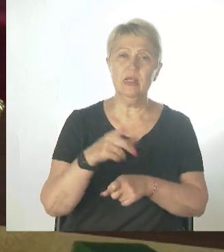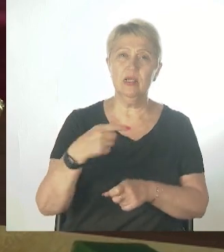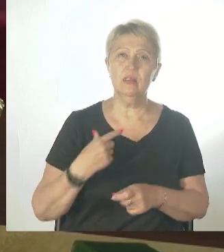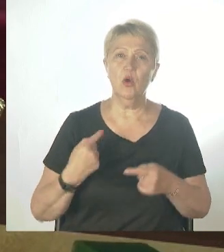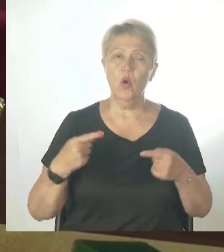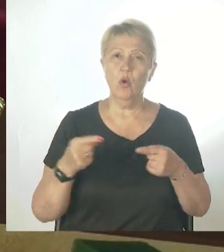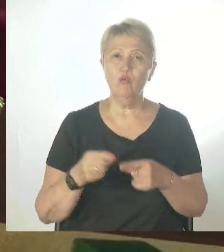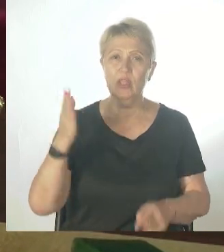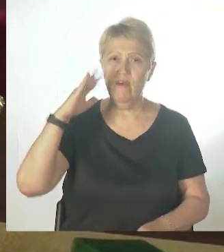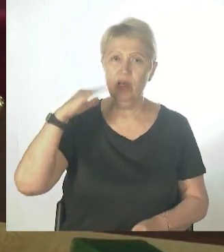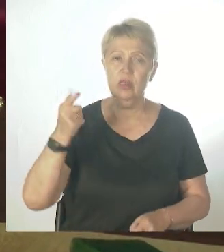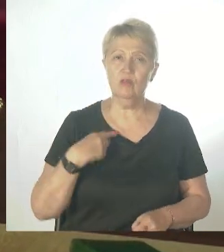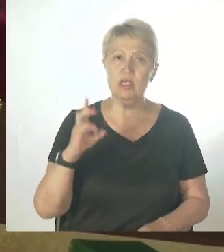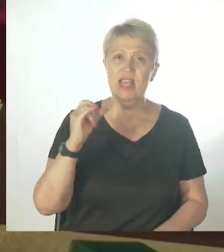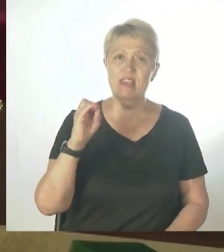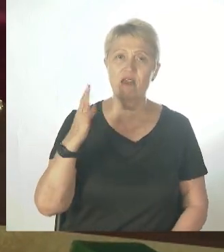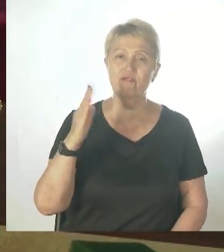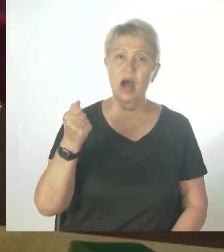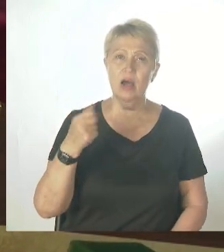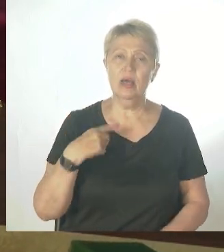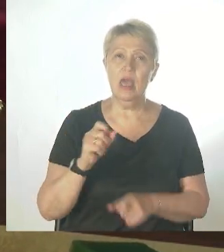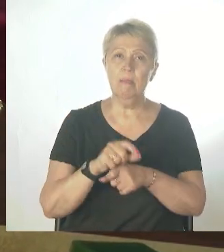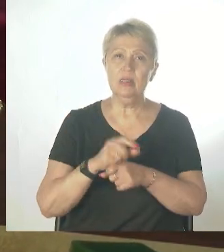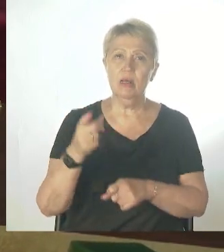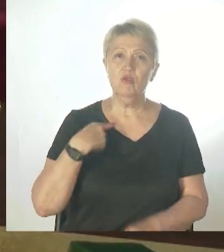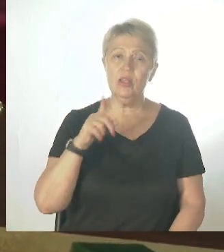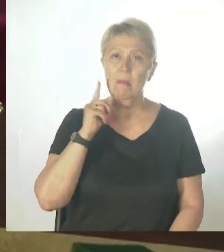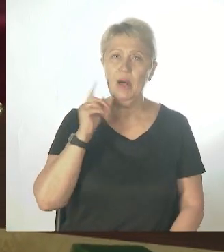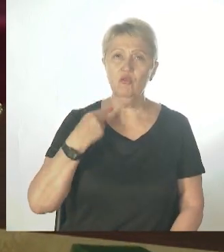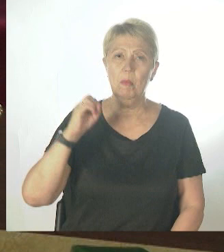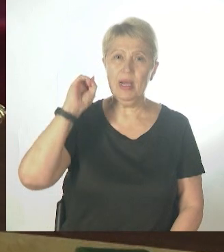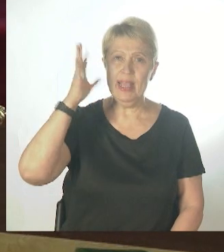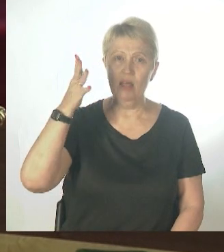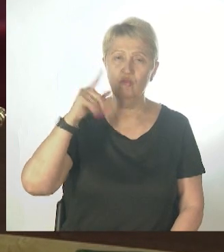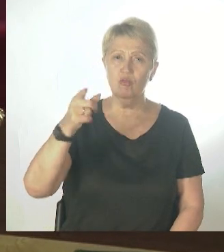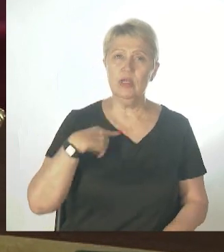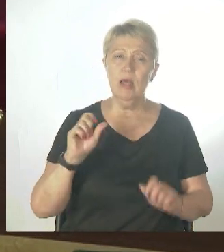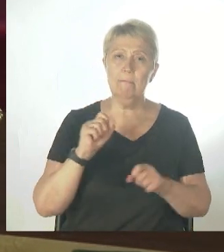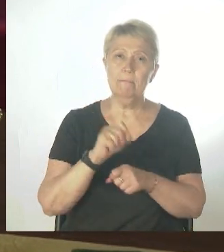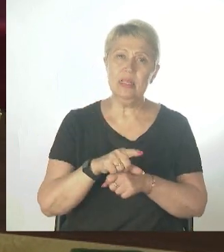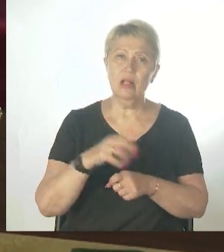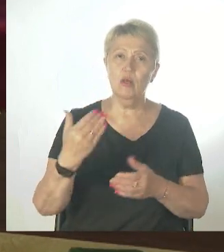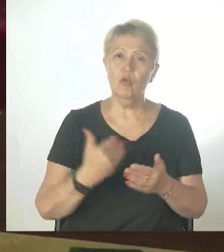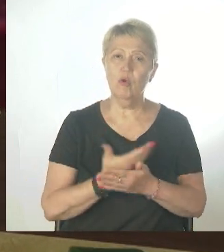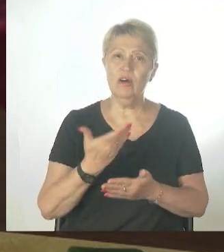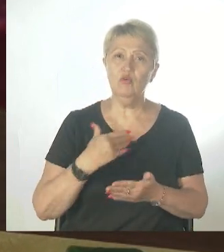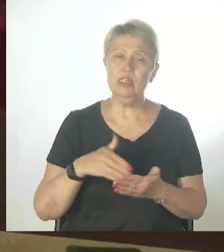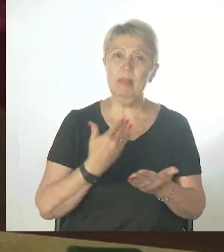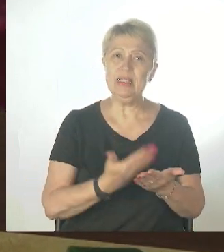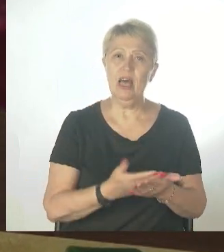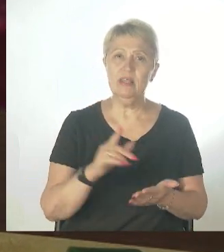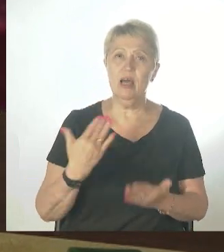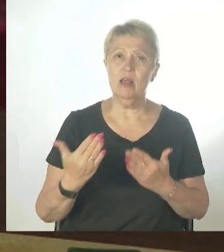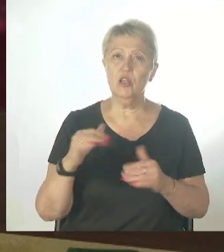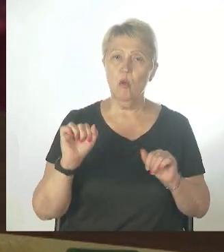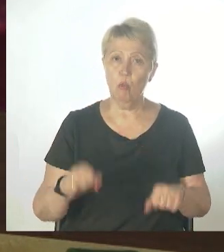Неви и послал молодому князю такое пафосное послание. Александр, если